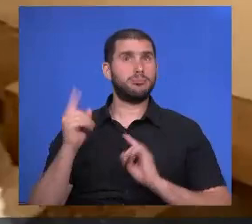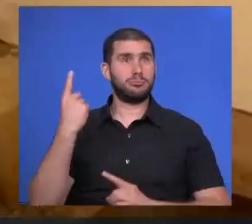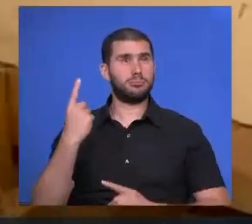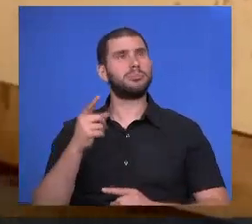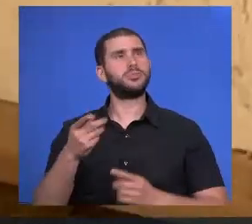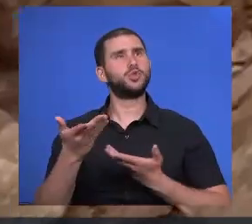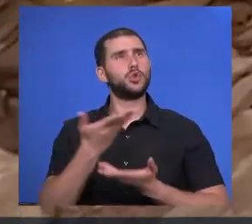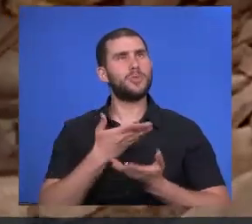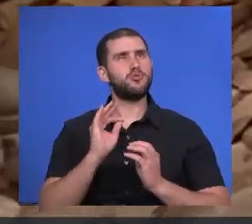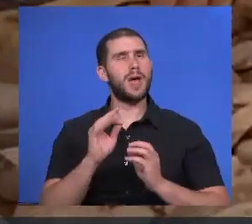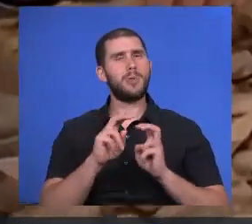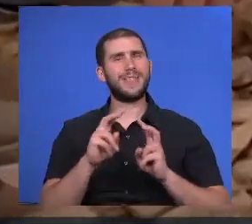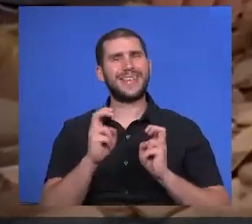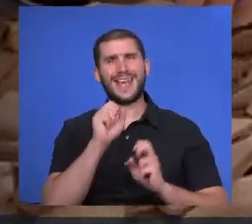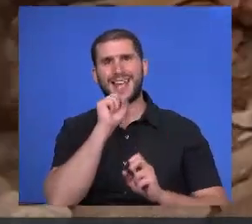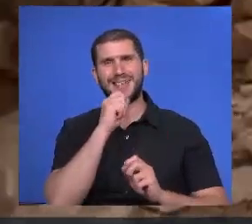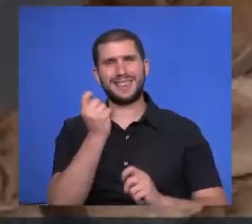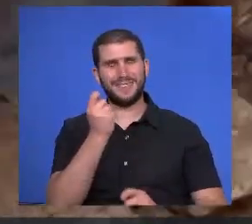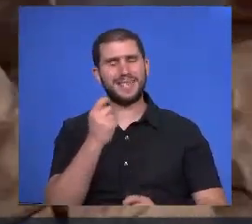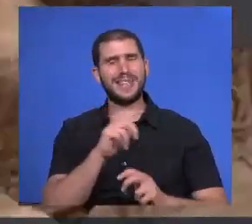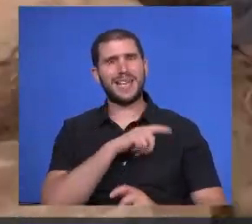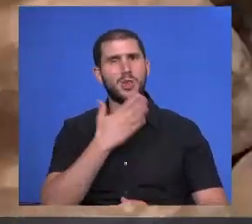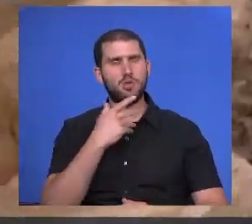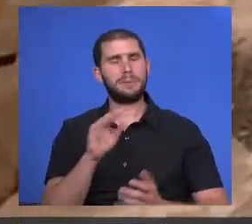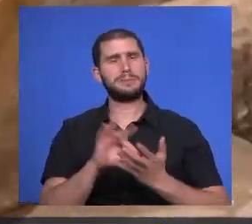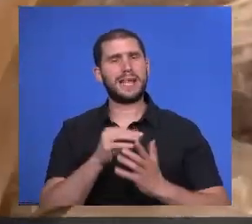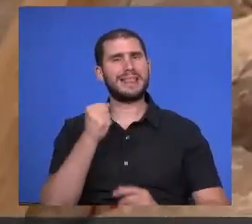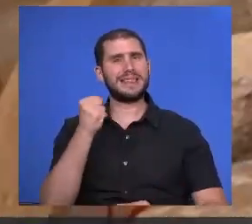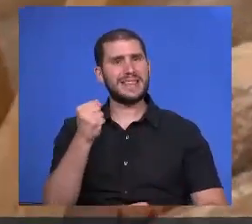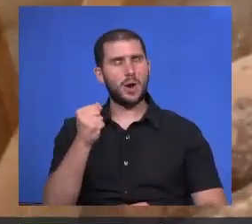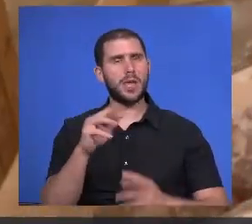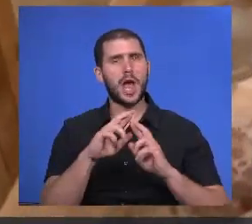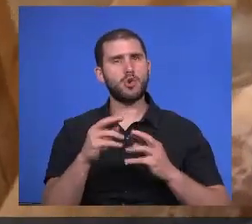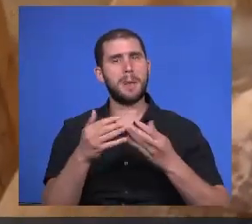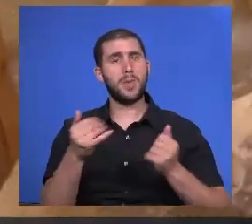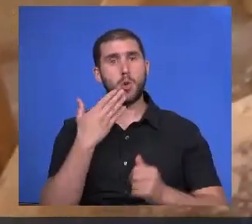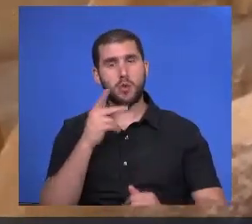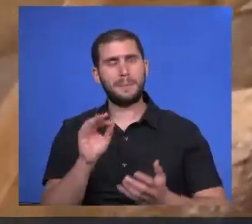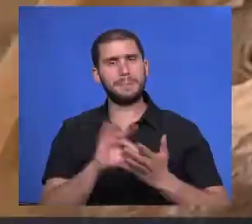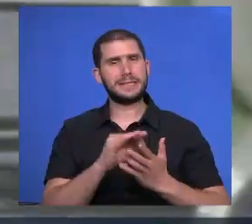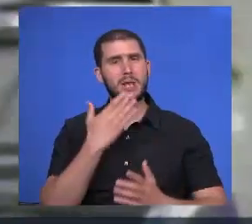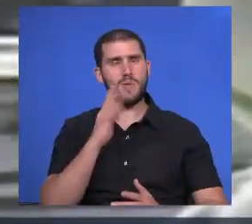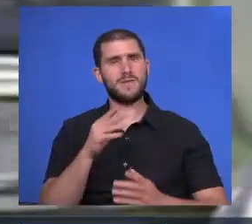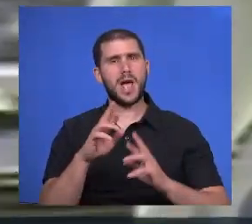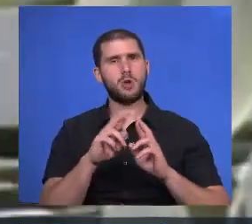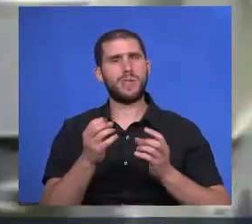עיר דוד, עיריית ירושלים, משרד התיירות, הרשות לפיתוח ירושלים, משרד ירושלים ורשות הטבע והגנים.